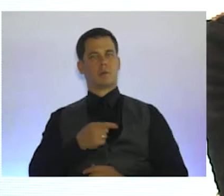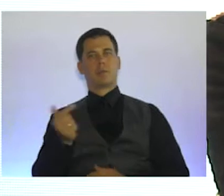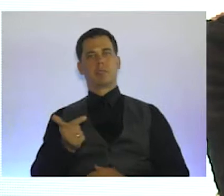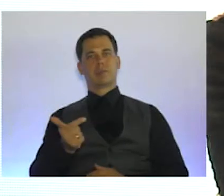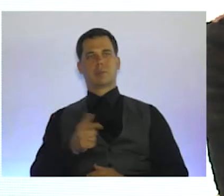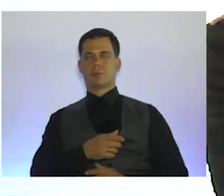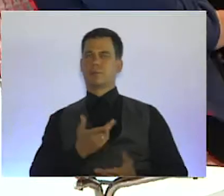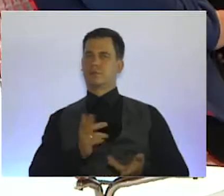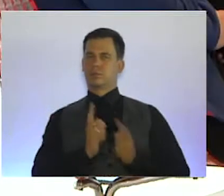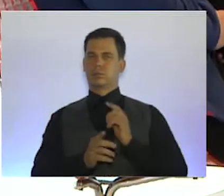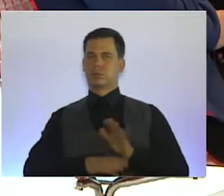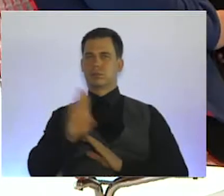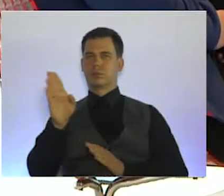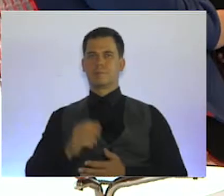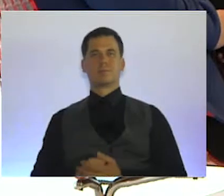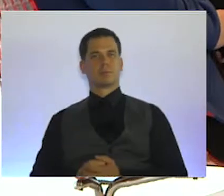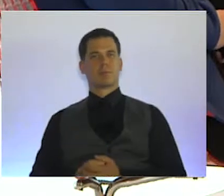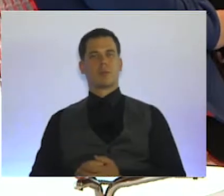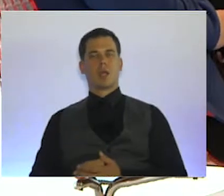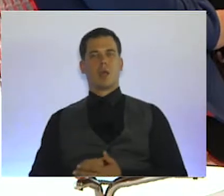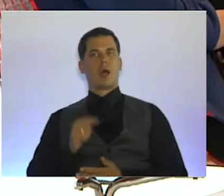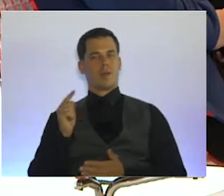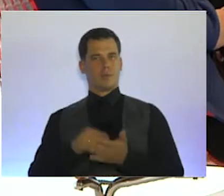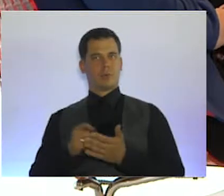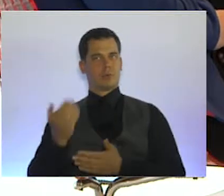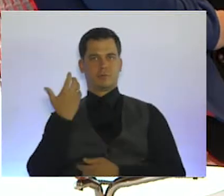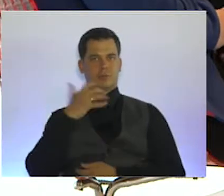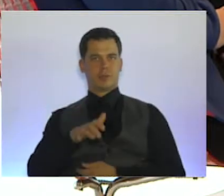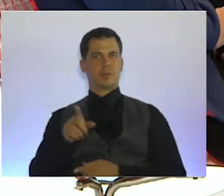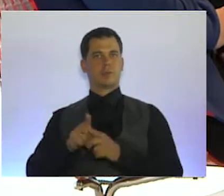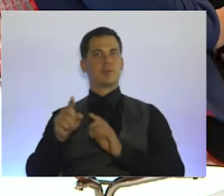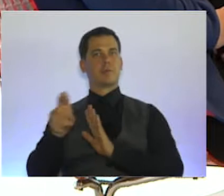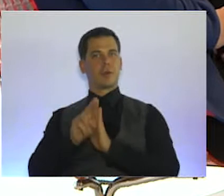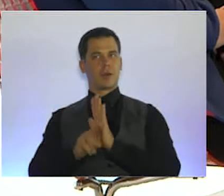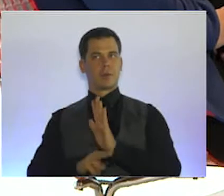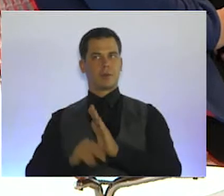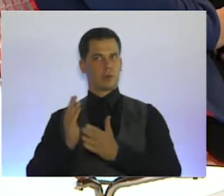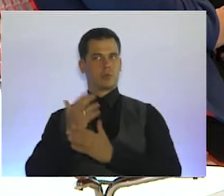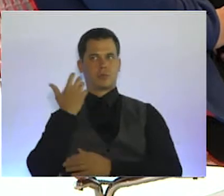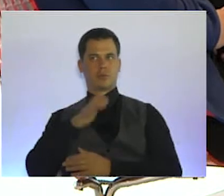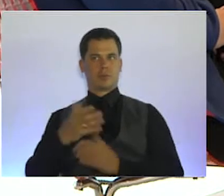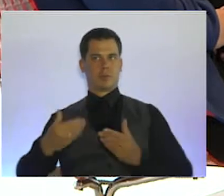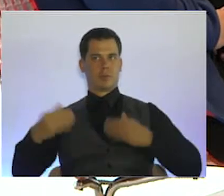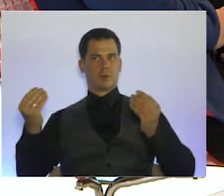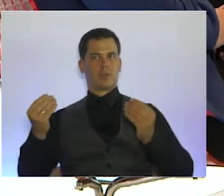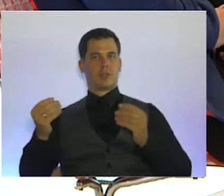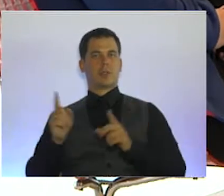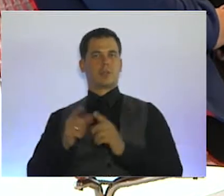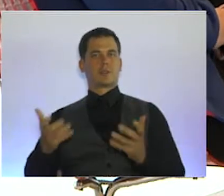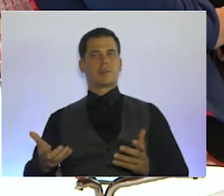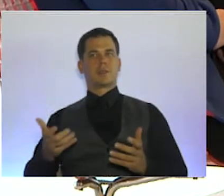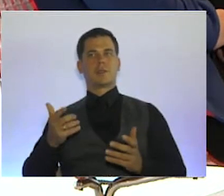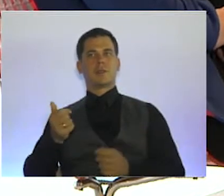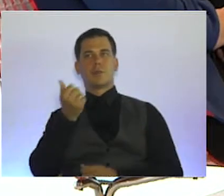prostu trwa wolniej. No właśnie. To zaczyna się już bardzo wcześnie, to zaczyna się od programowania, to zaczyna się od tego,